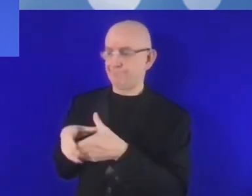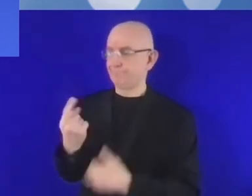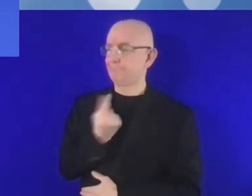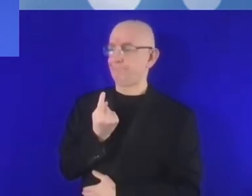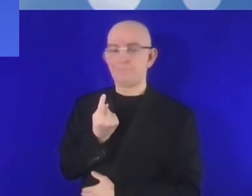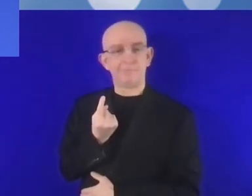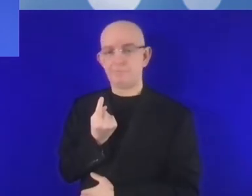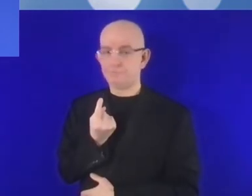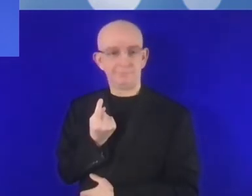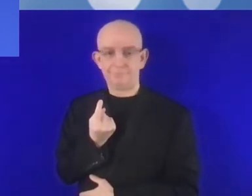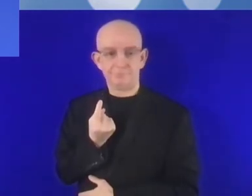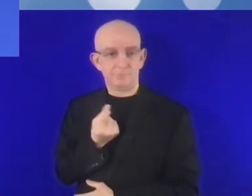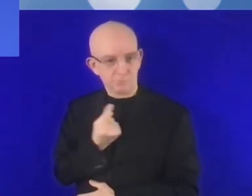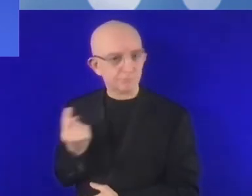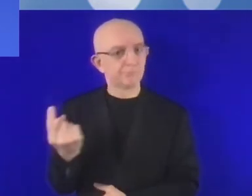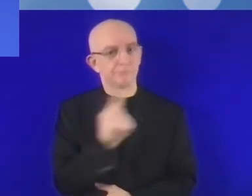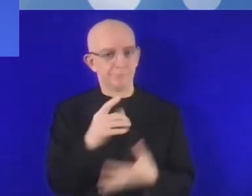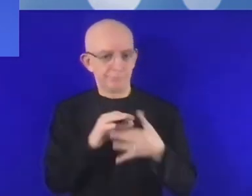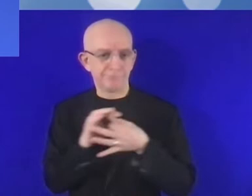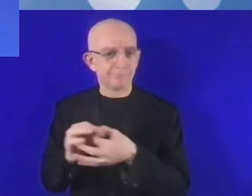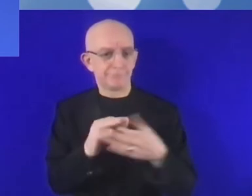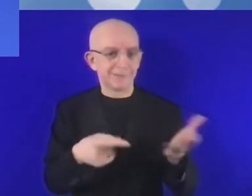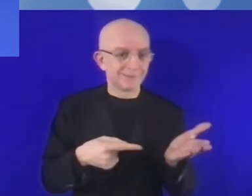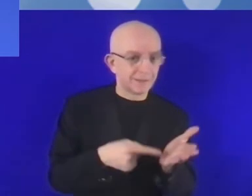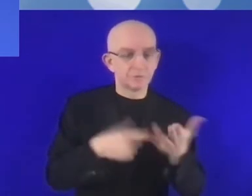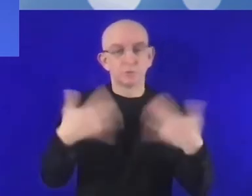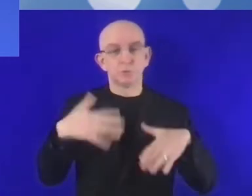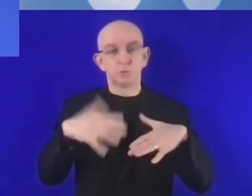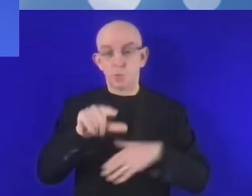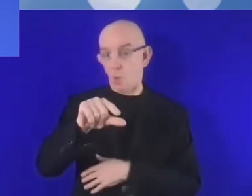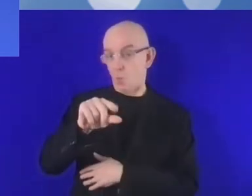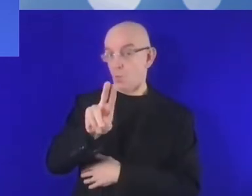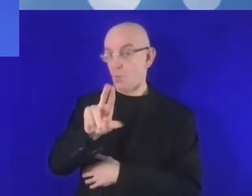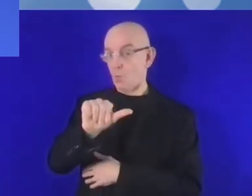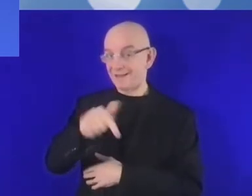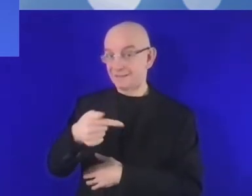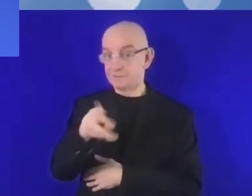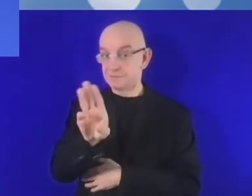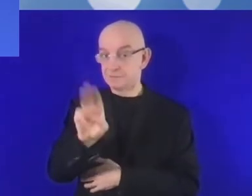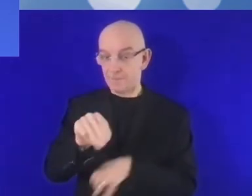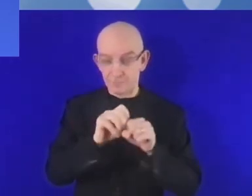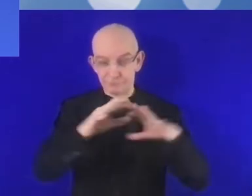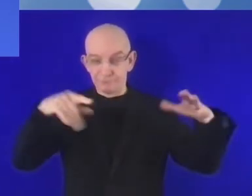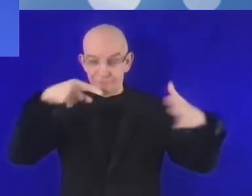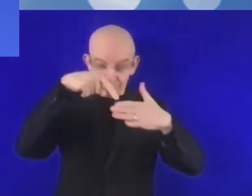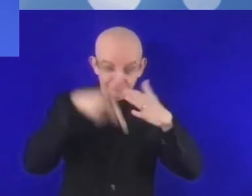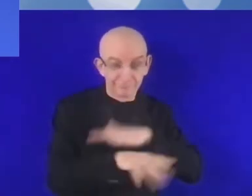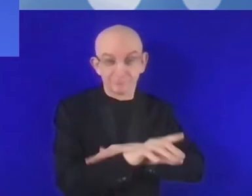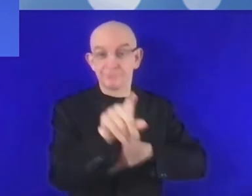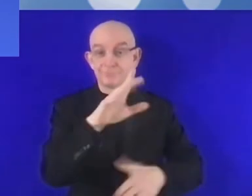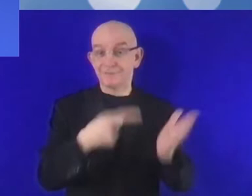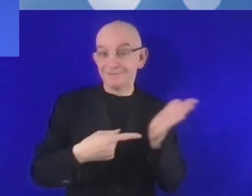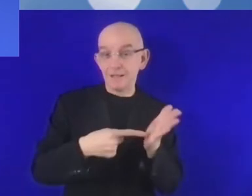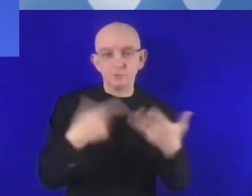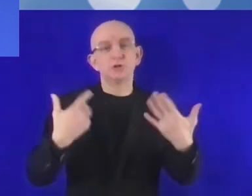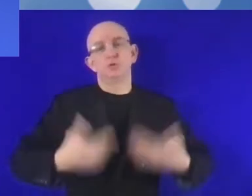الهاي بيرفورمانس كومبيوتينج وغيرها. هذا ما تحدثنا عنه أمس في اليوم الأول، وسوف